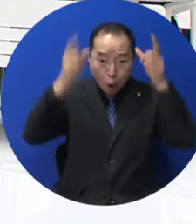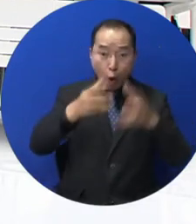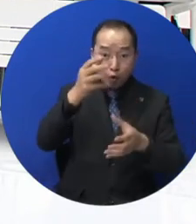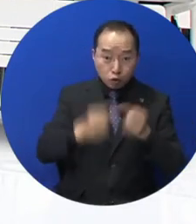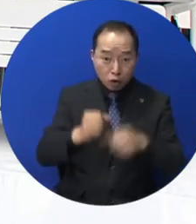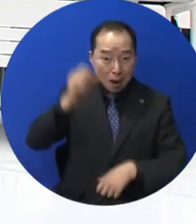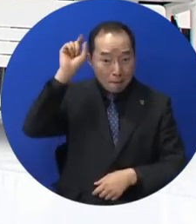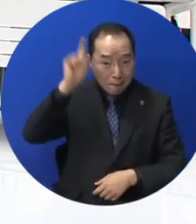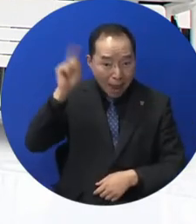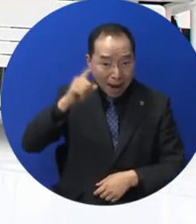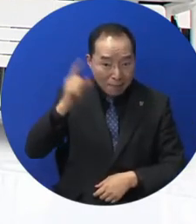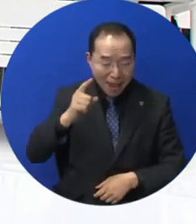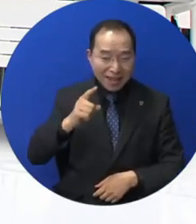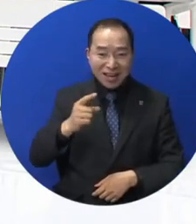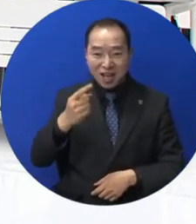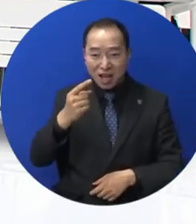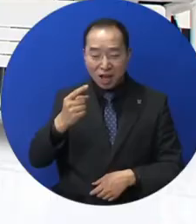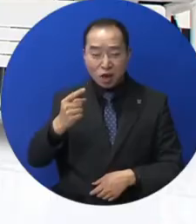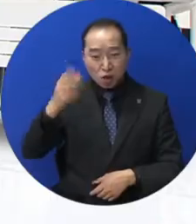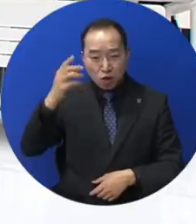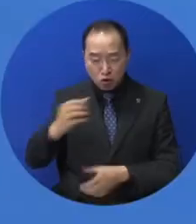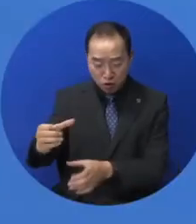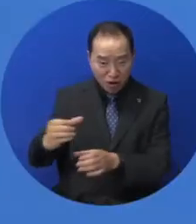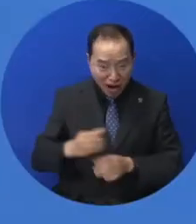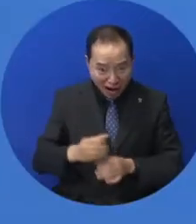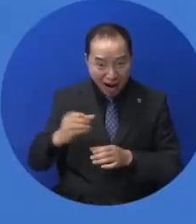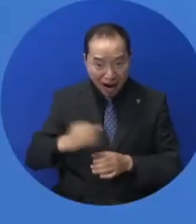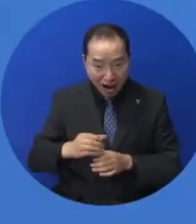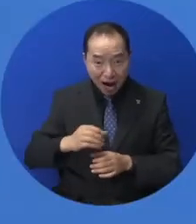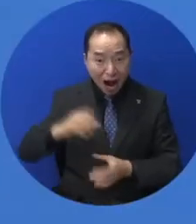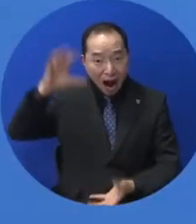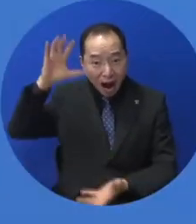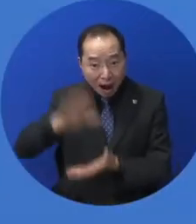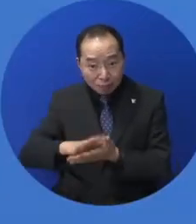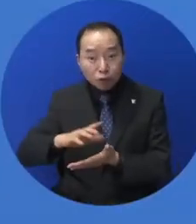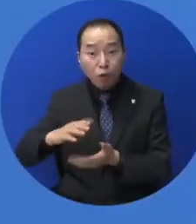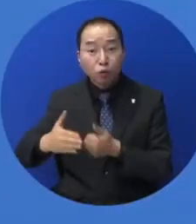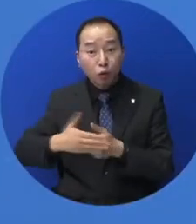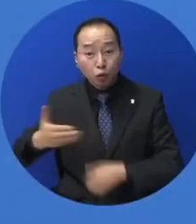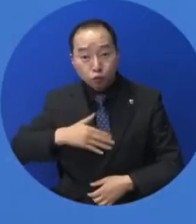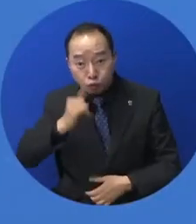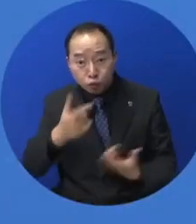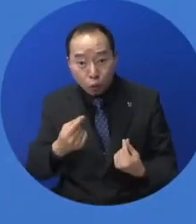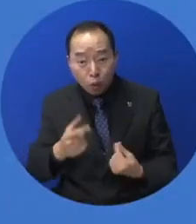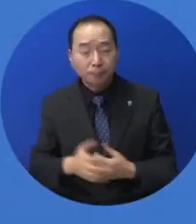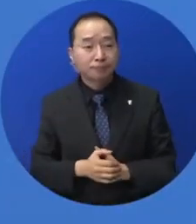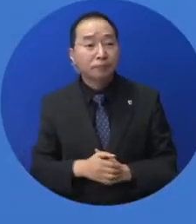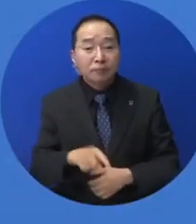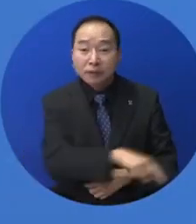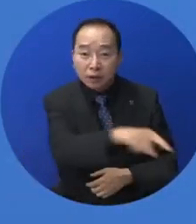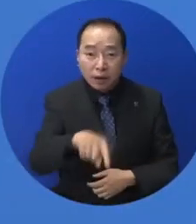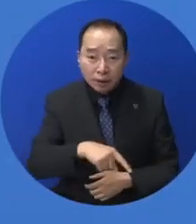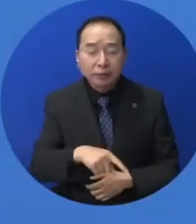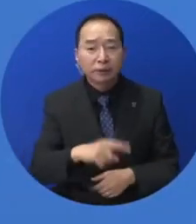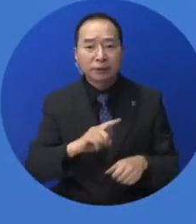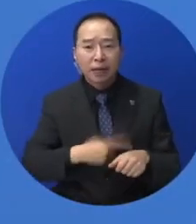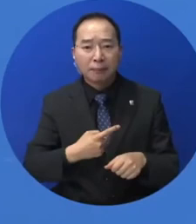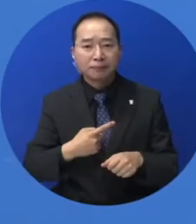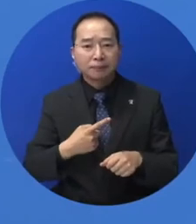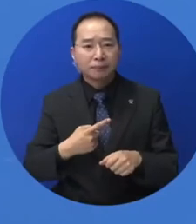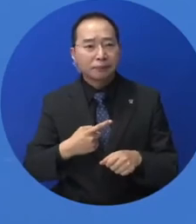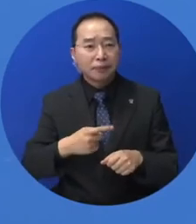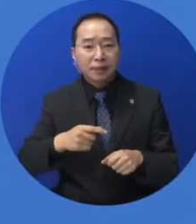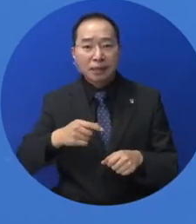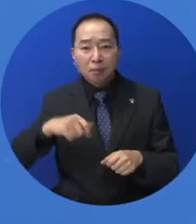그 소비자를 연결을 해서 꽃배달도 가능하고 세탁물 배달도 가능하고 또 밀키트 제품으로